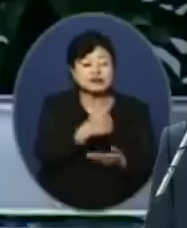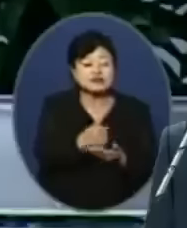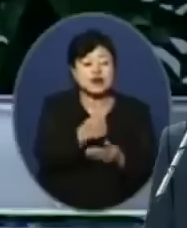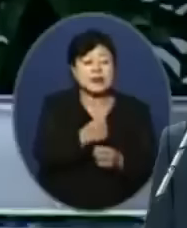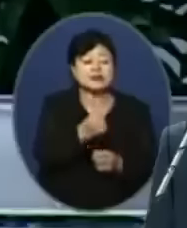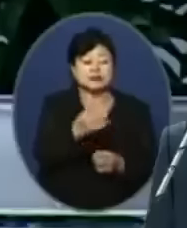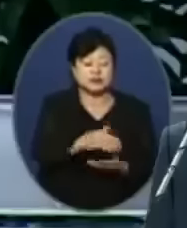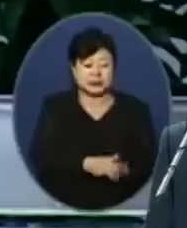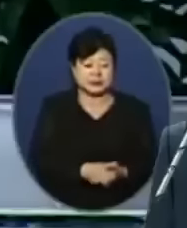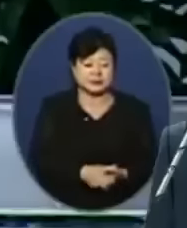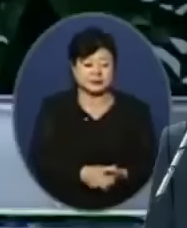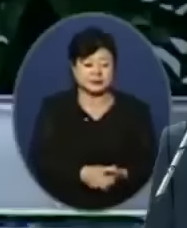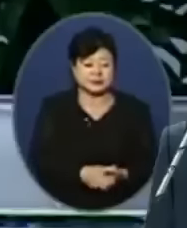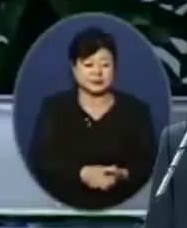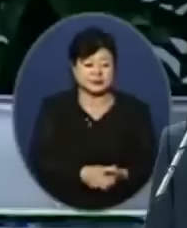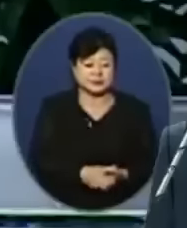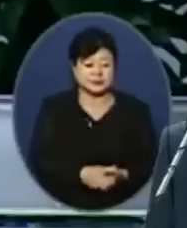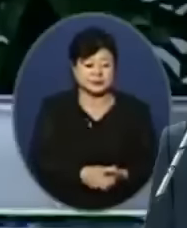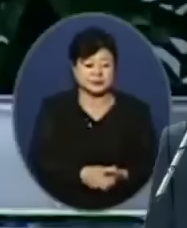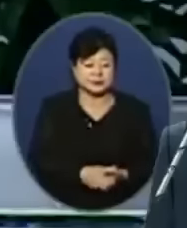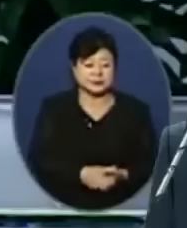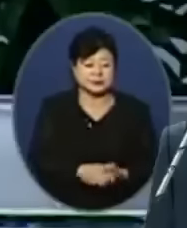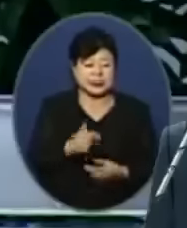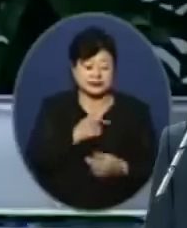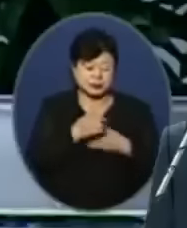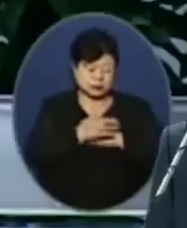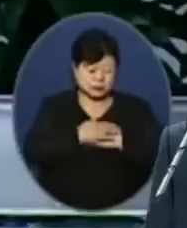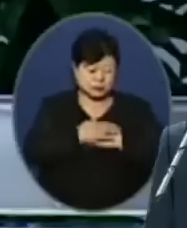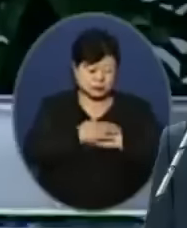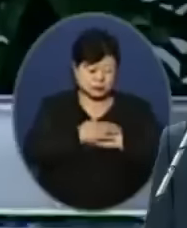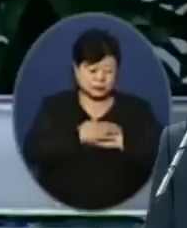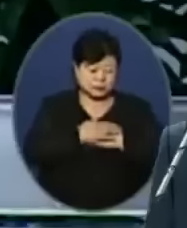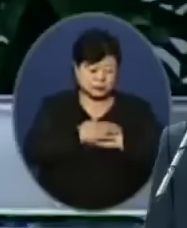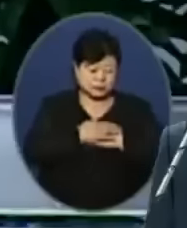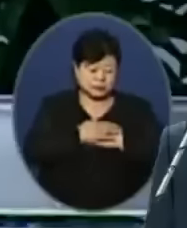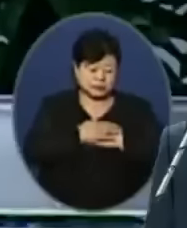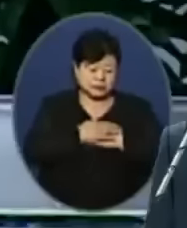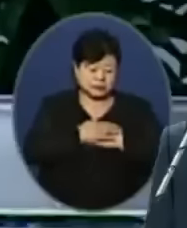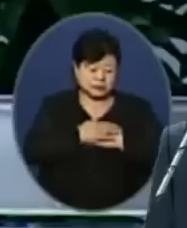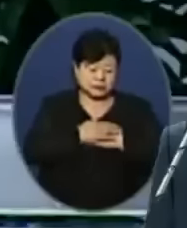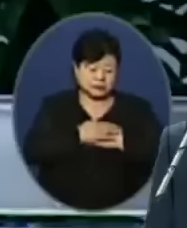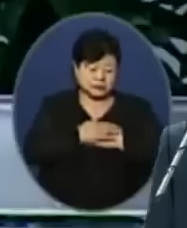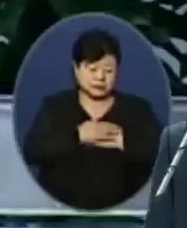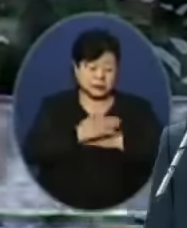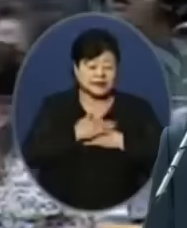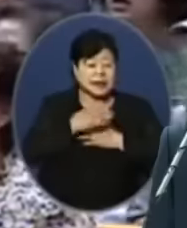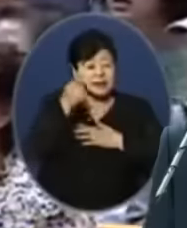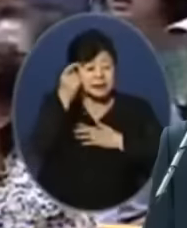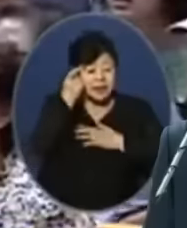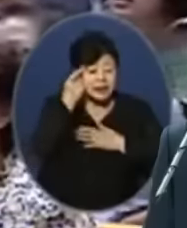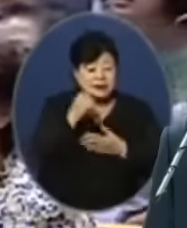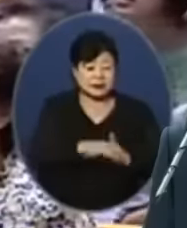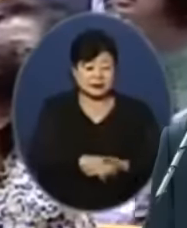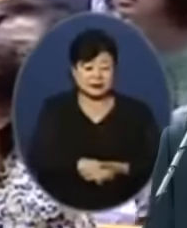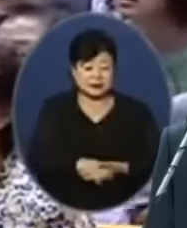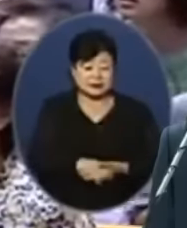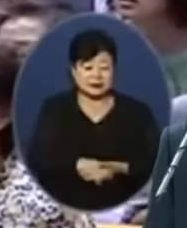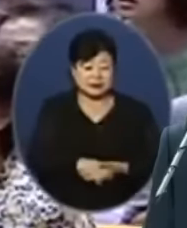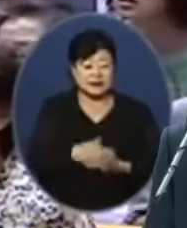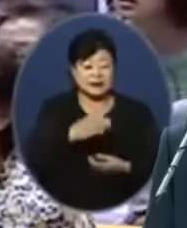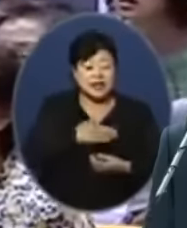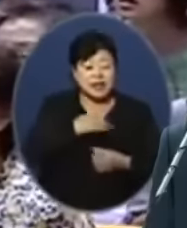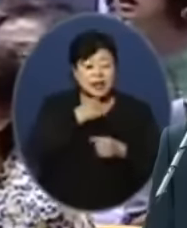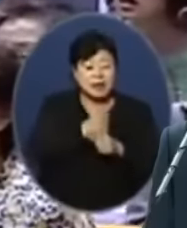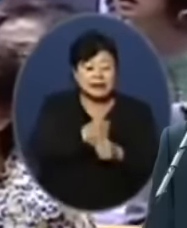운명을 만들어가는 것입니다. 가슴에 손을 얹어 보십시오. 한번 따로 말씀. 내 생각이